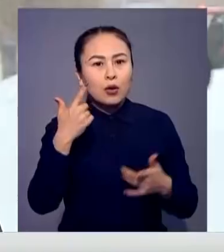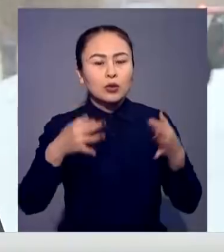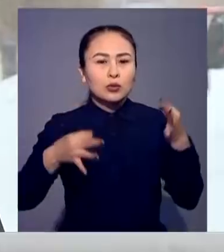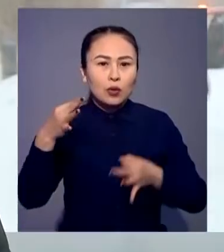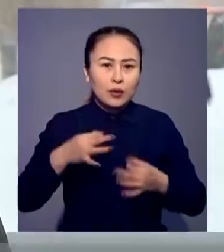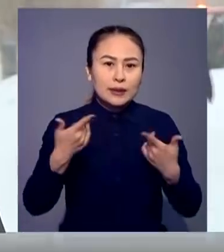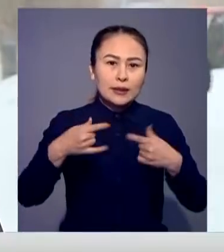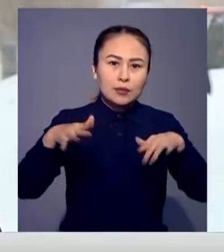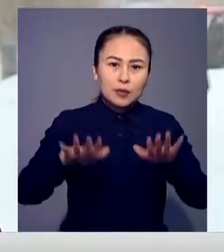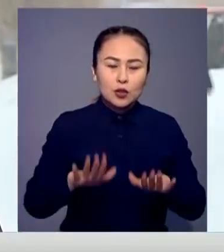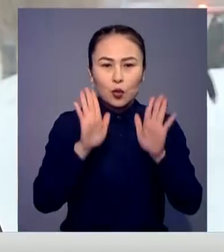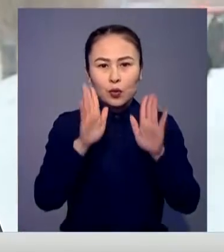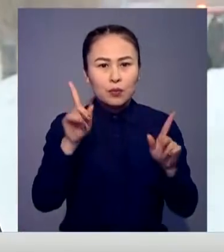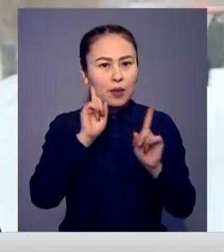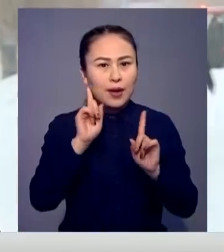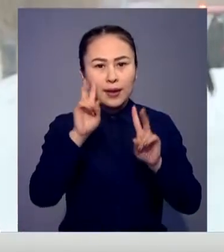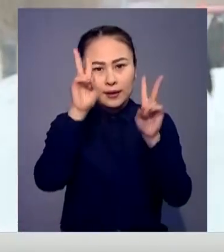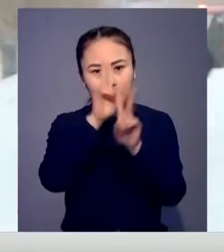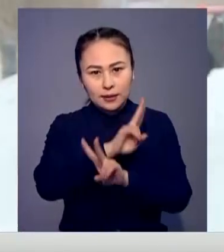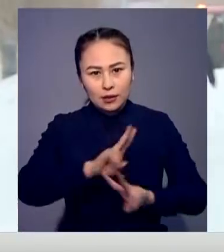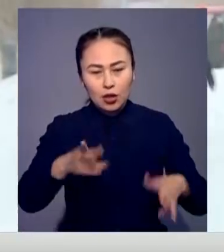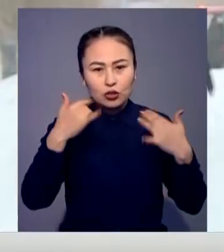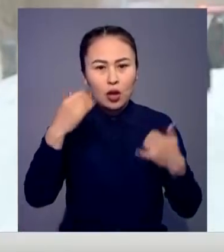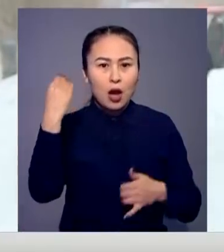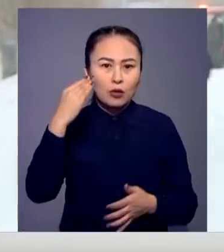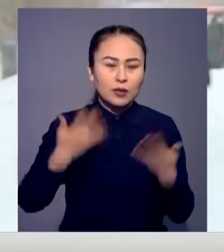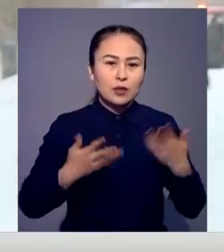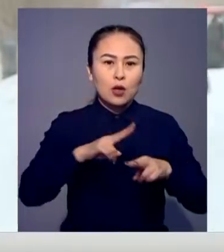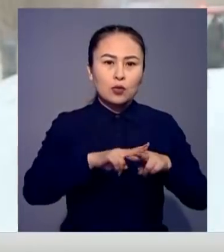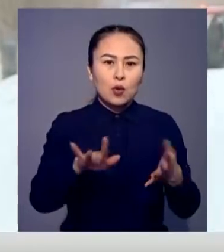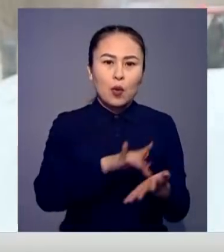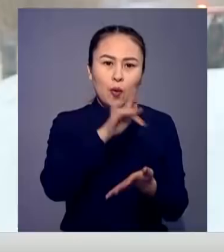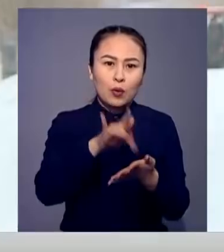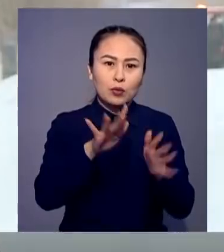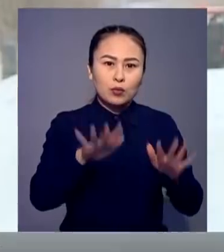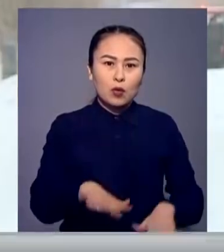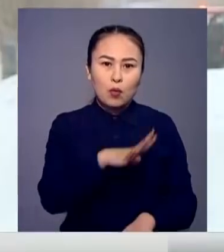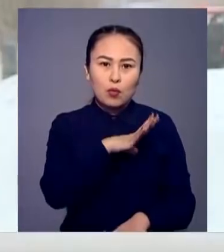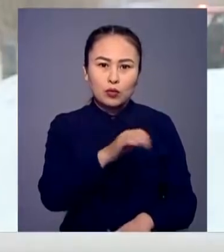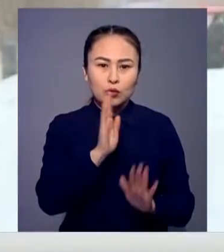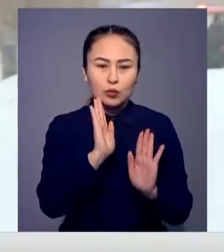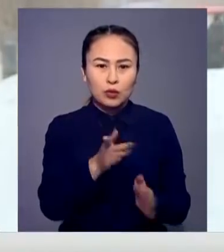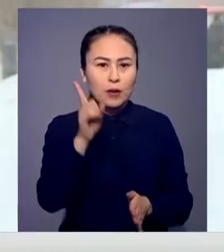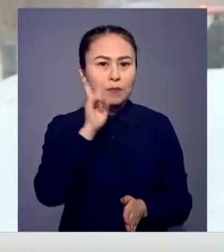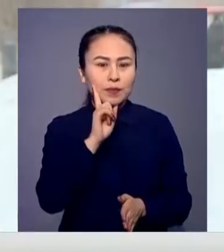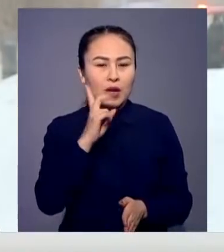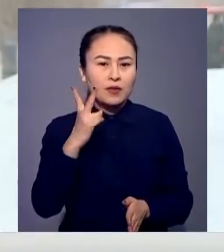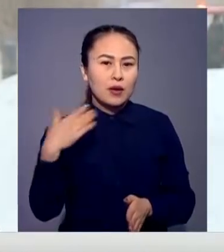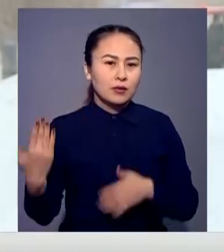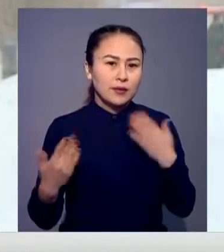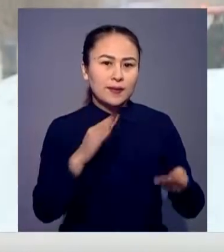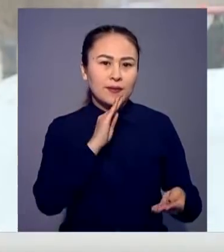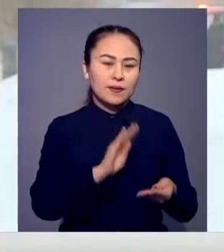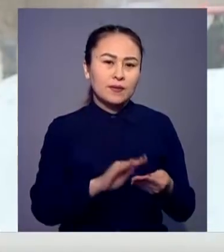мүддесі Ақтөбеде немесе Нұр-Сұлтан қаласында қорғалуы әбден мүмкін. Әзірге қос тарап өз ұстанымдарының дұрыстығын айтып отыр.